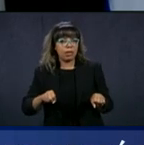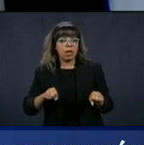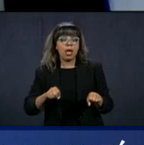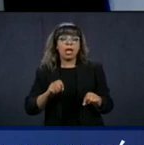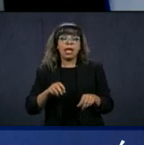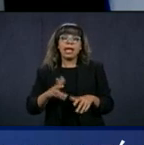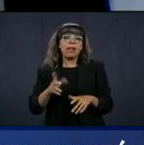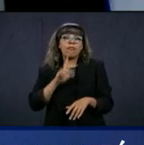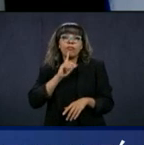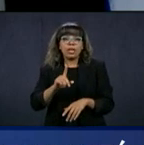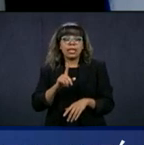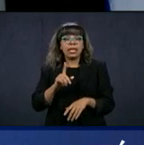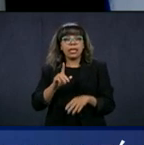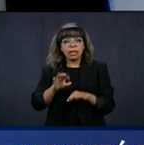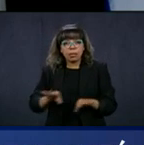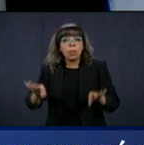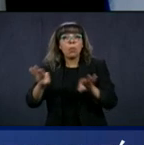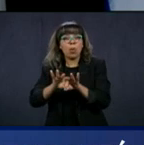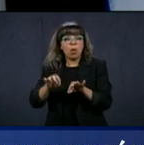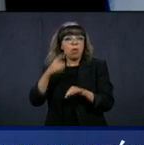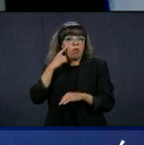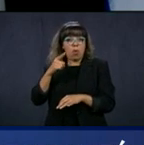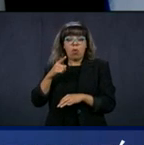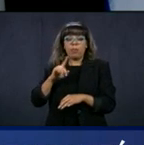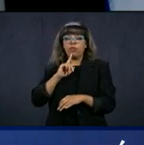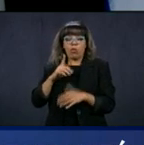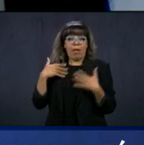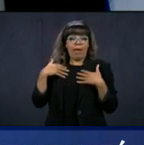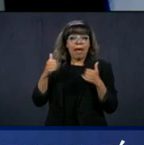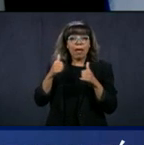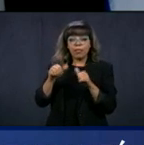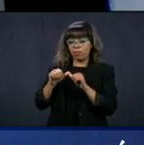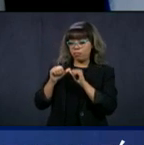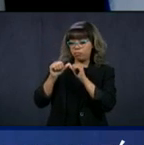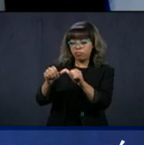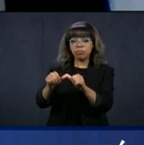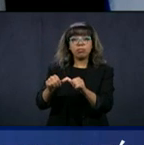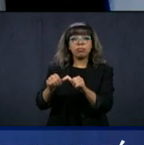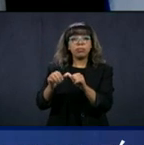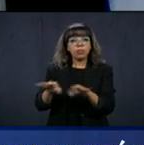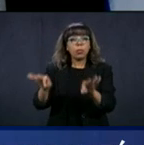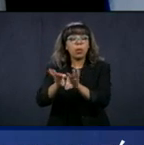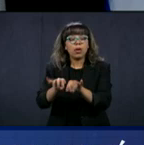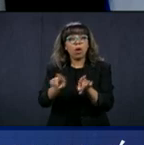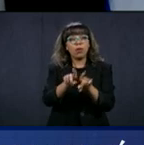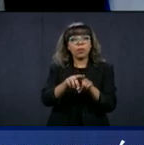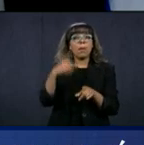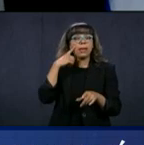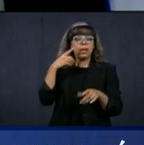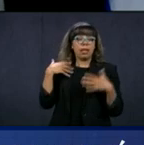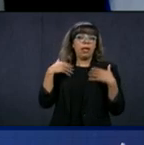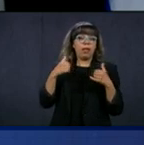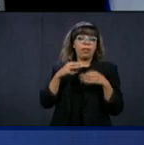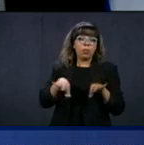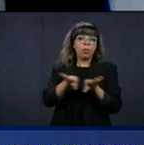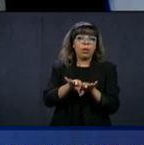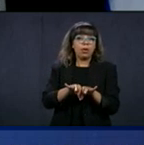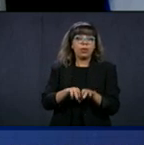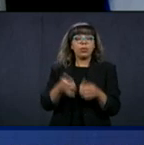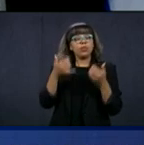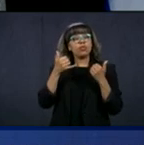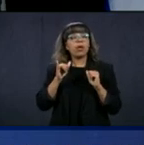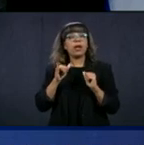impossible de ne pas avoir des impacts psychologiques lorsqu'on fait un confinement. On doit tenter de trouver des